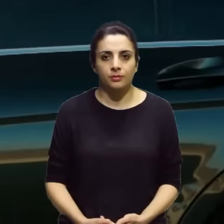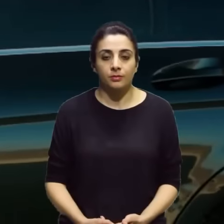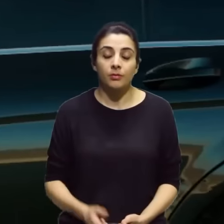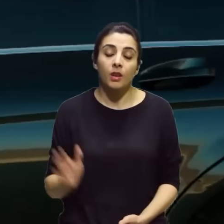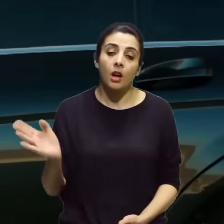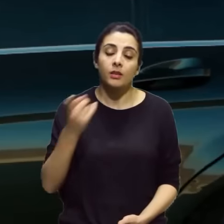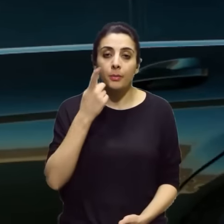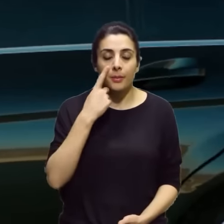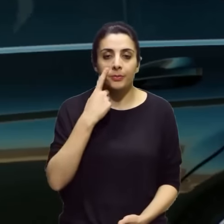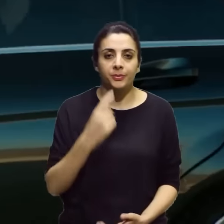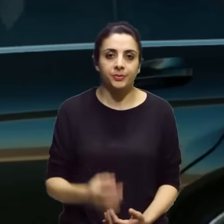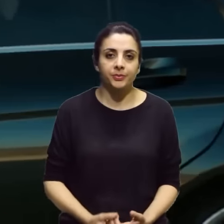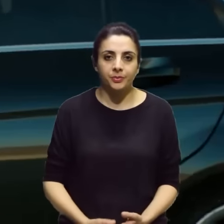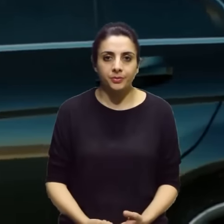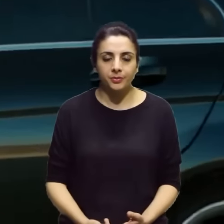Hadi bakalım.